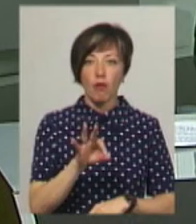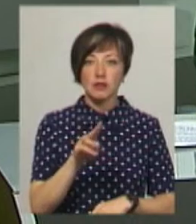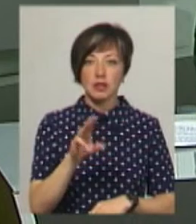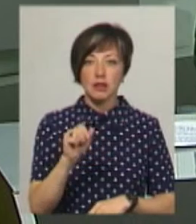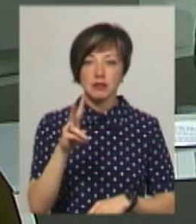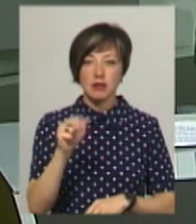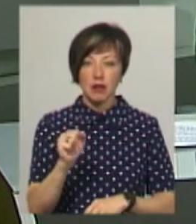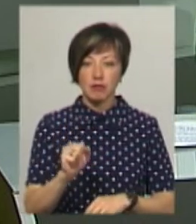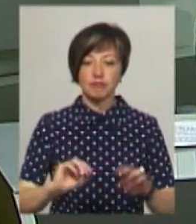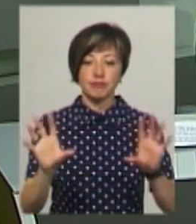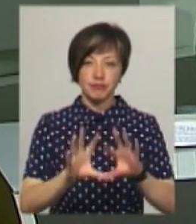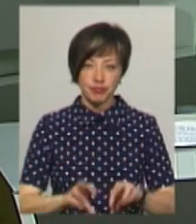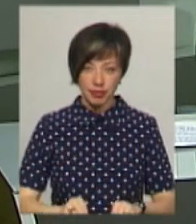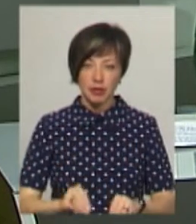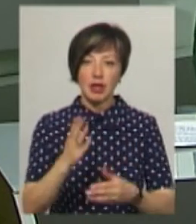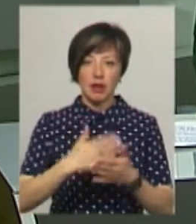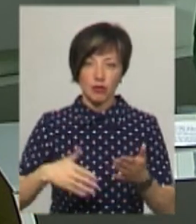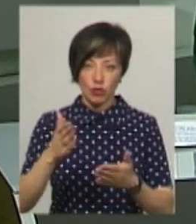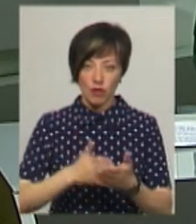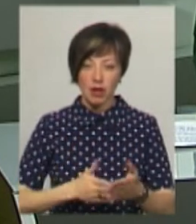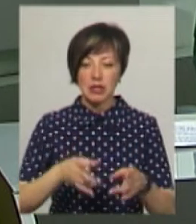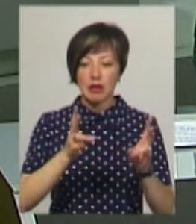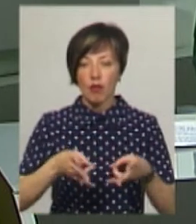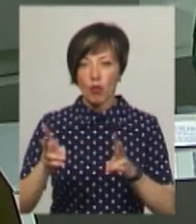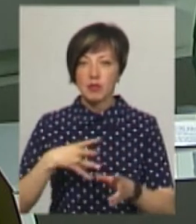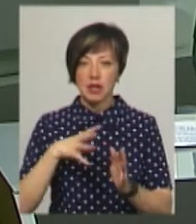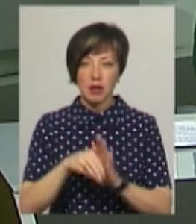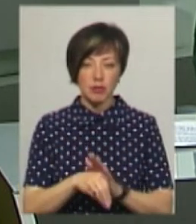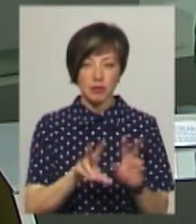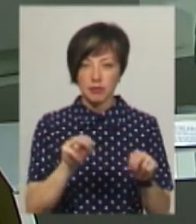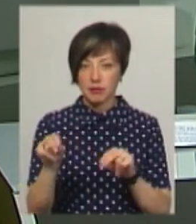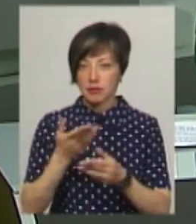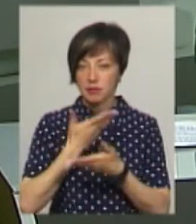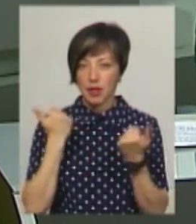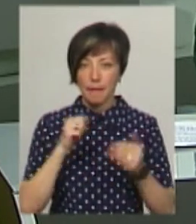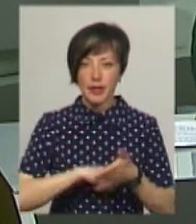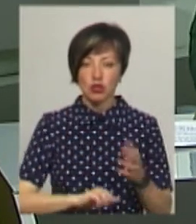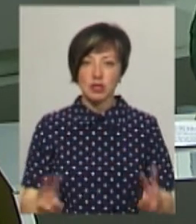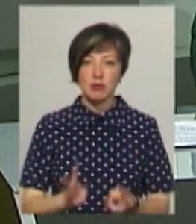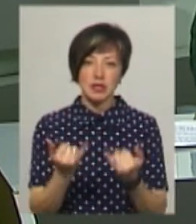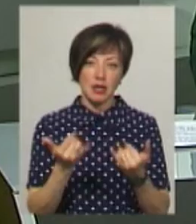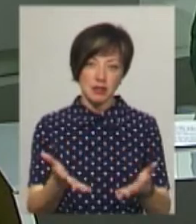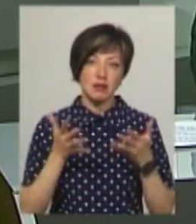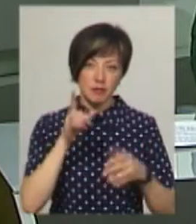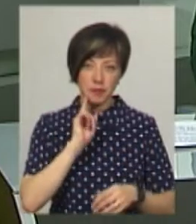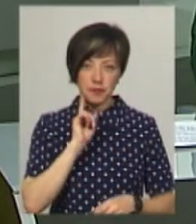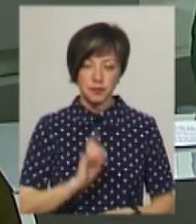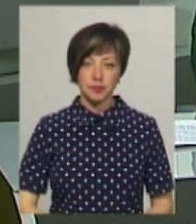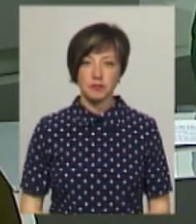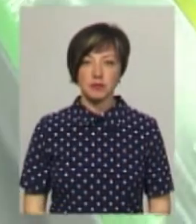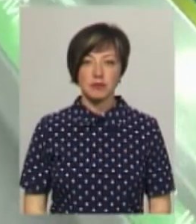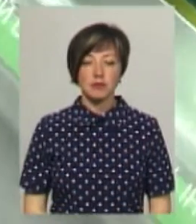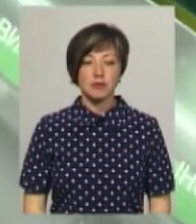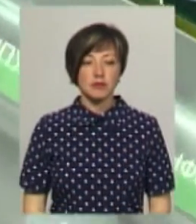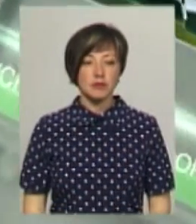Рятувальники займання локалізували та ліквідували. Травмованих та загиблих не виявлено. Причина займання наразі встановлюється.